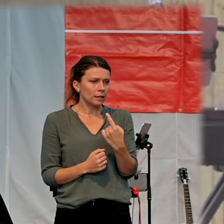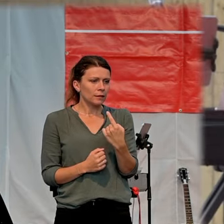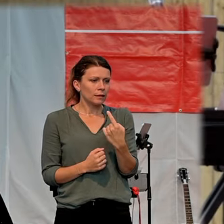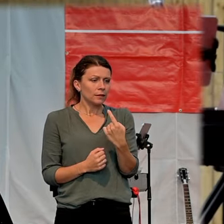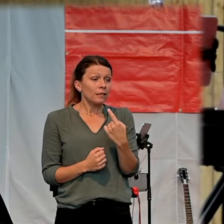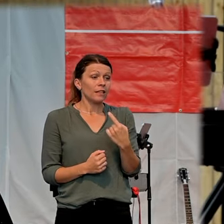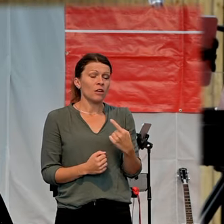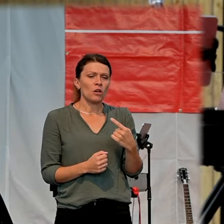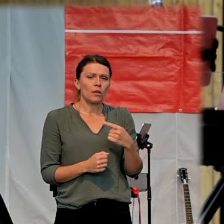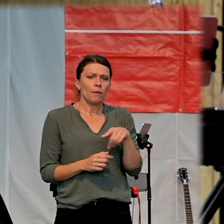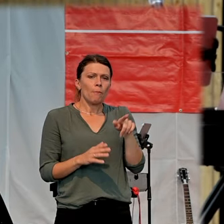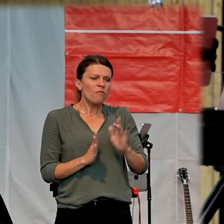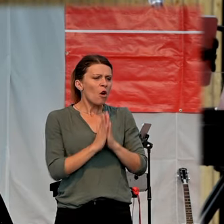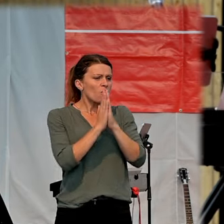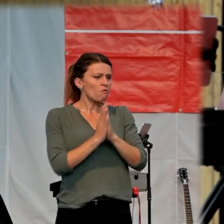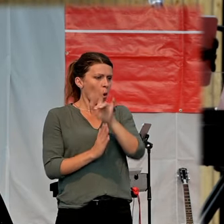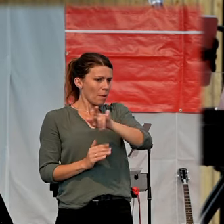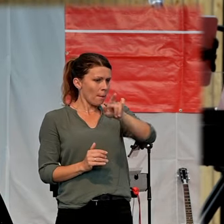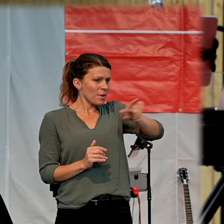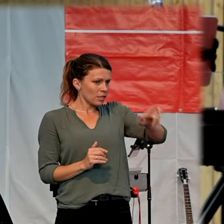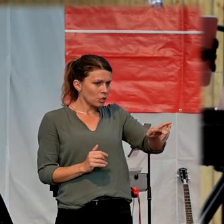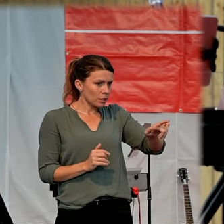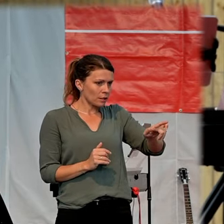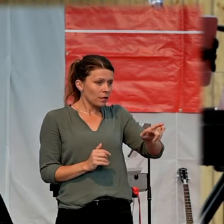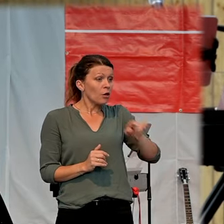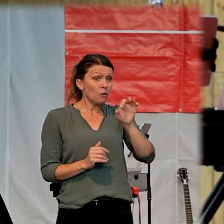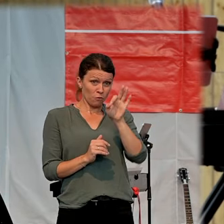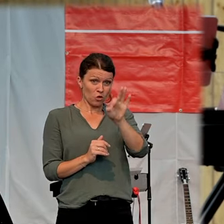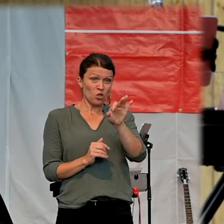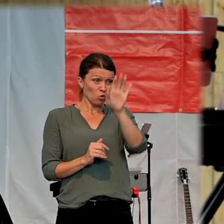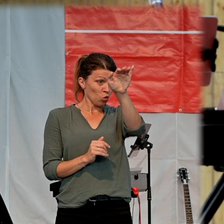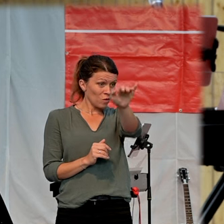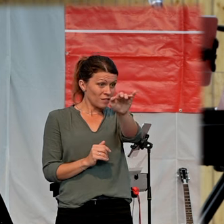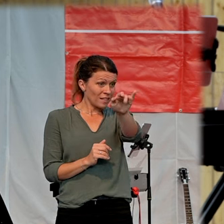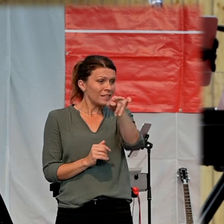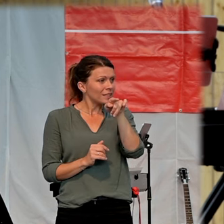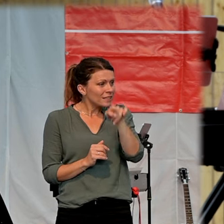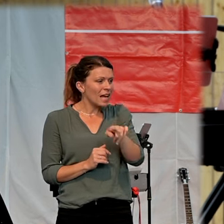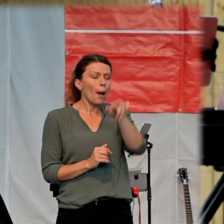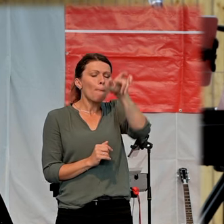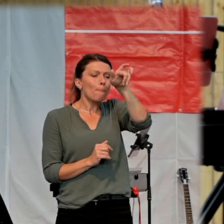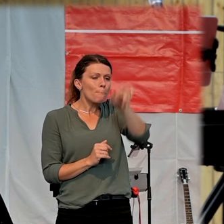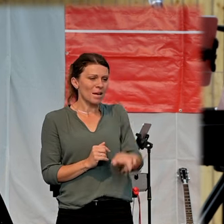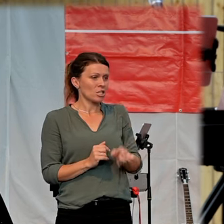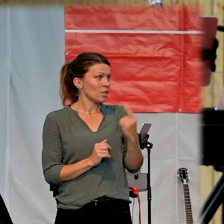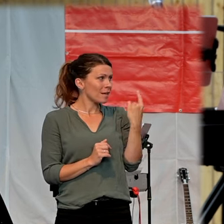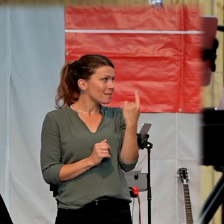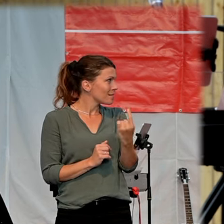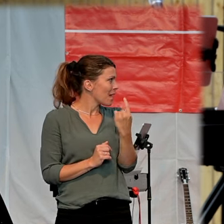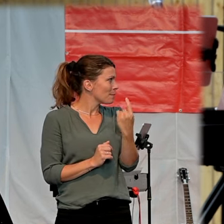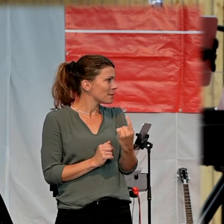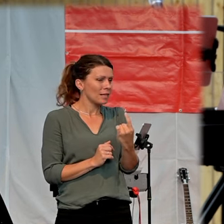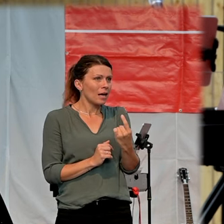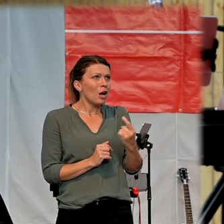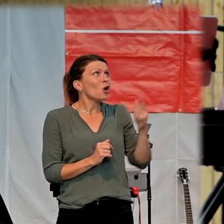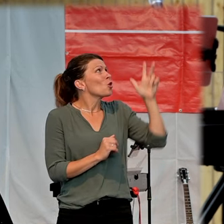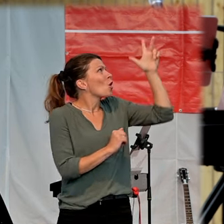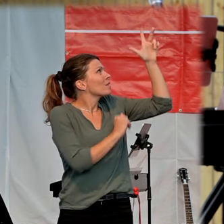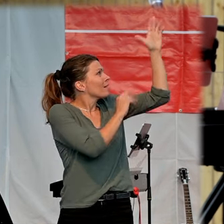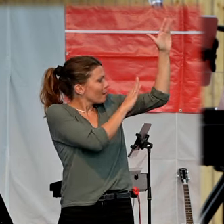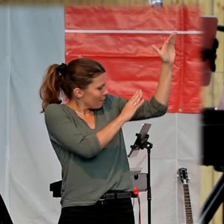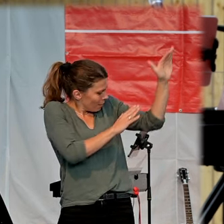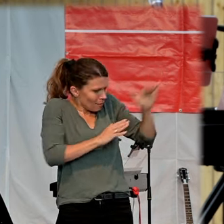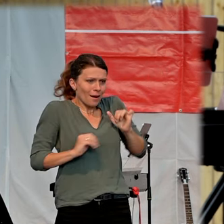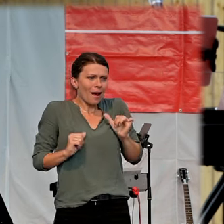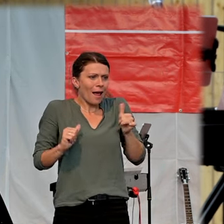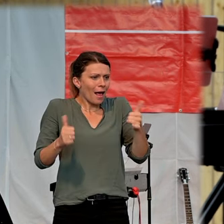Fromme der Zukunft von morgen, das ist ein Mensch, der Gott erfährt.